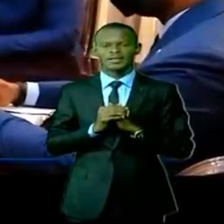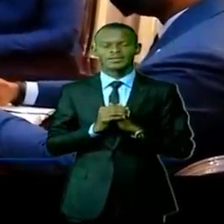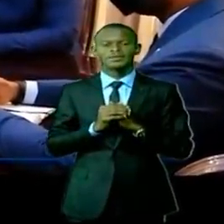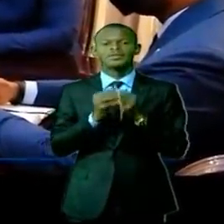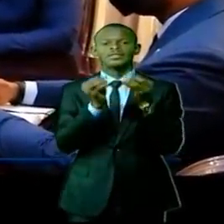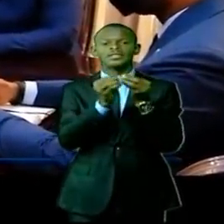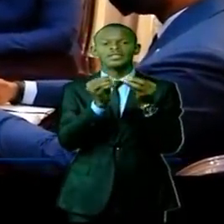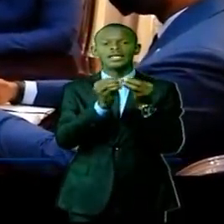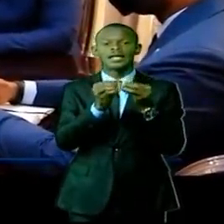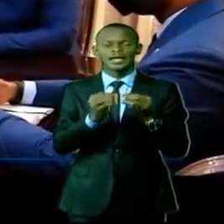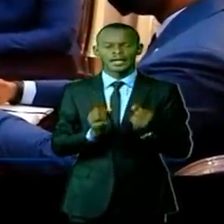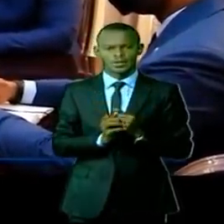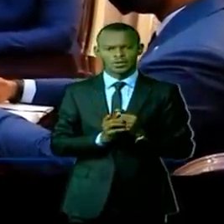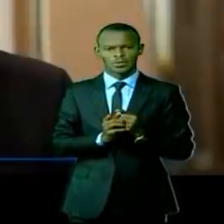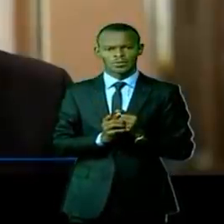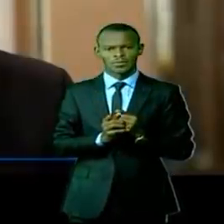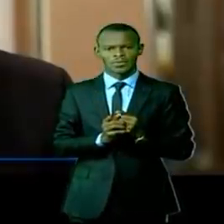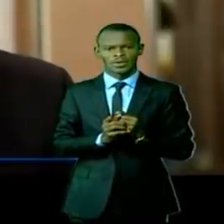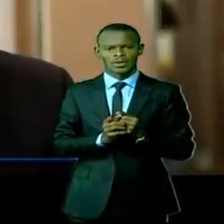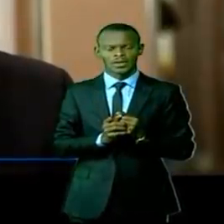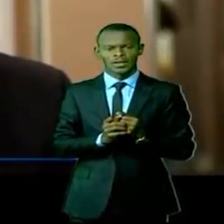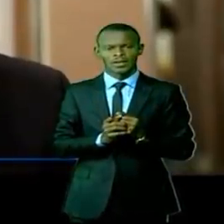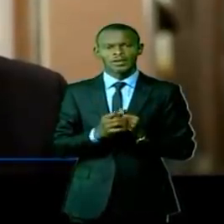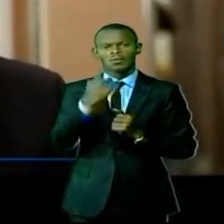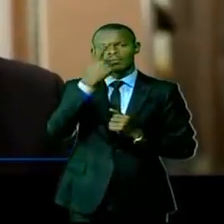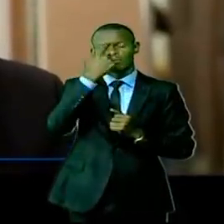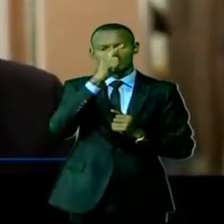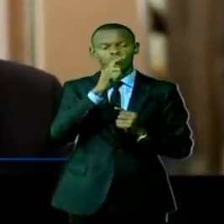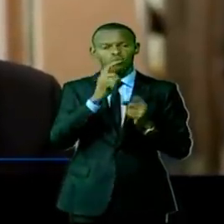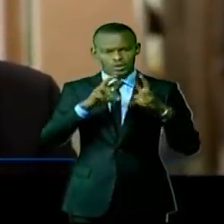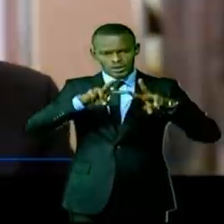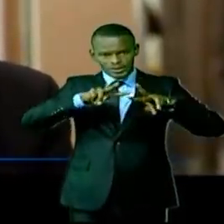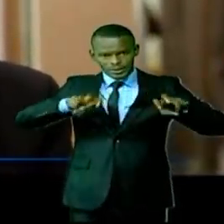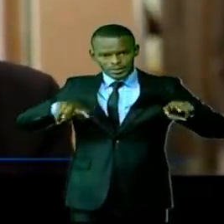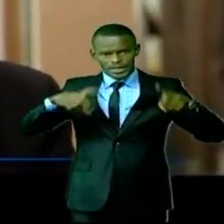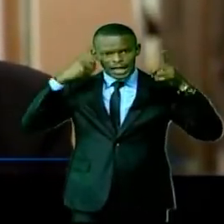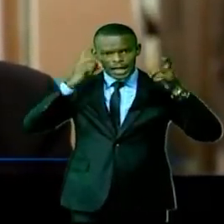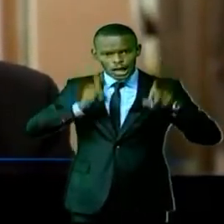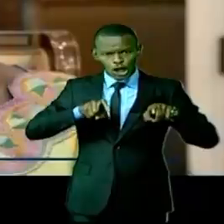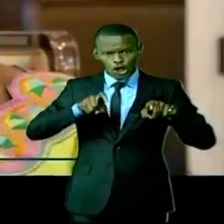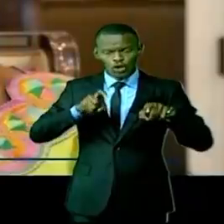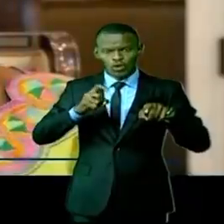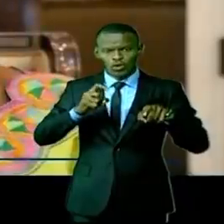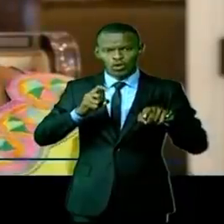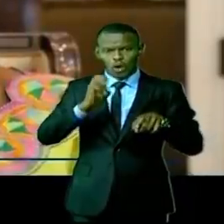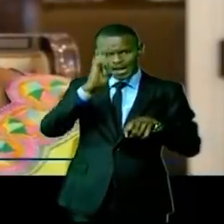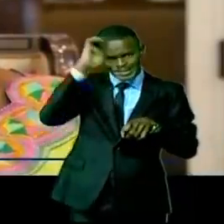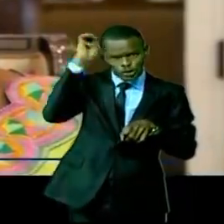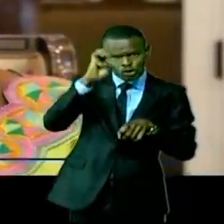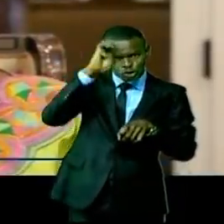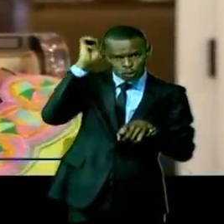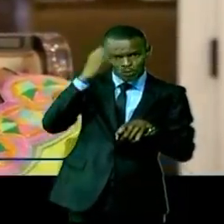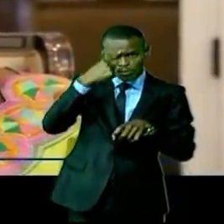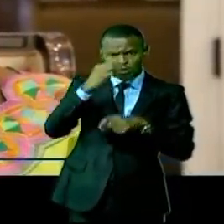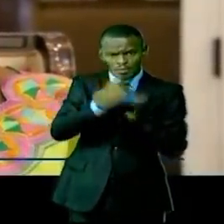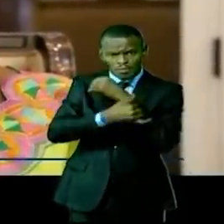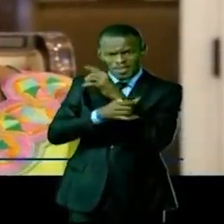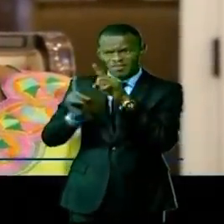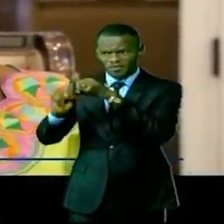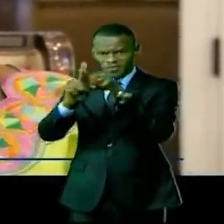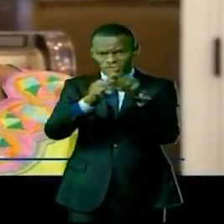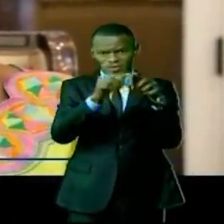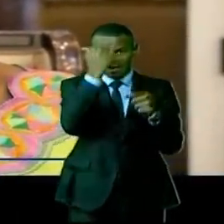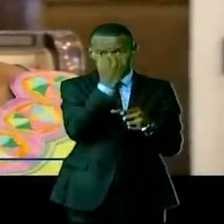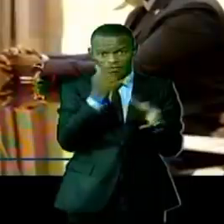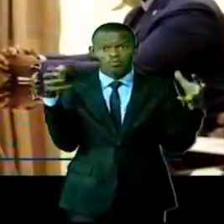Abeba. L'envoyé spécial du secrétaire général des Nations Unies dans le Grand Lac Ong Zia, qu'accompagnait la représentante spéciale du